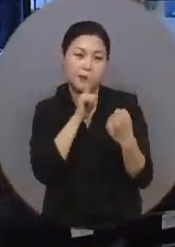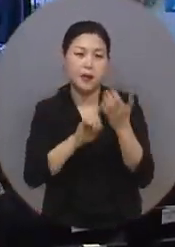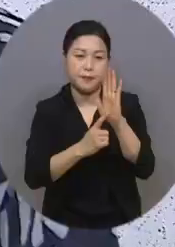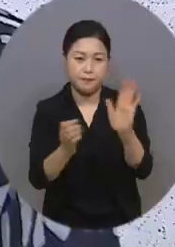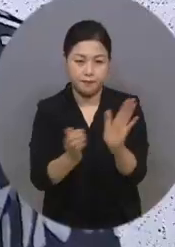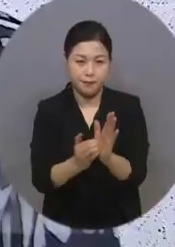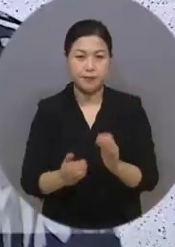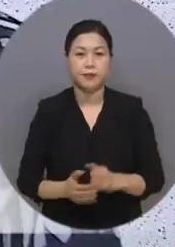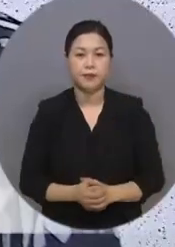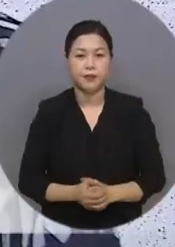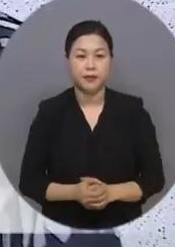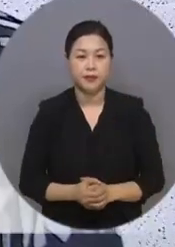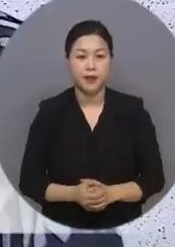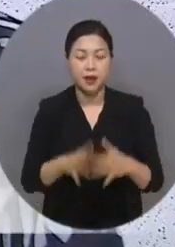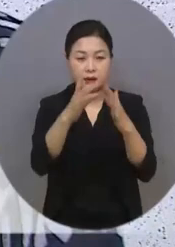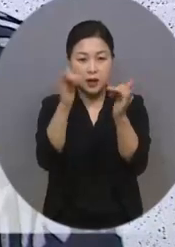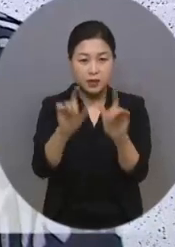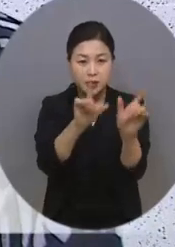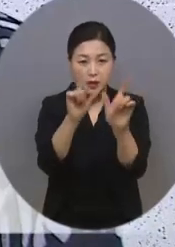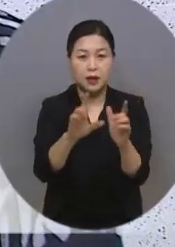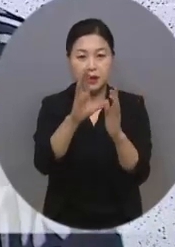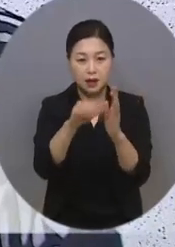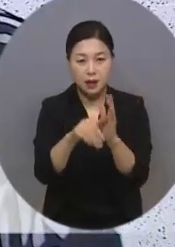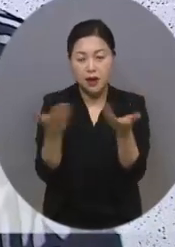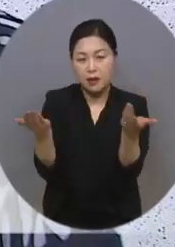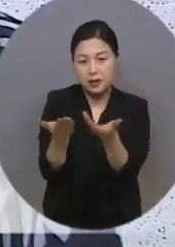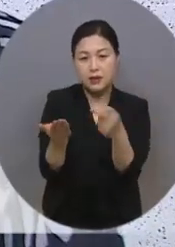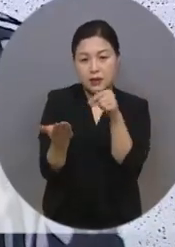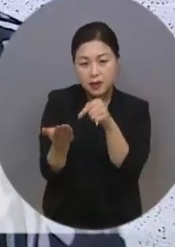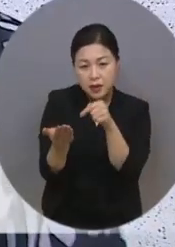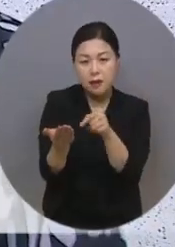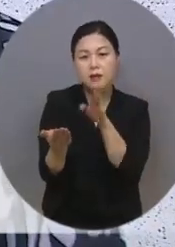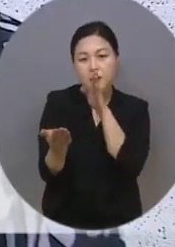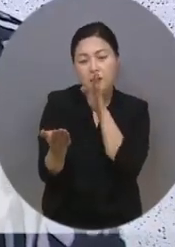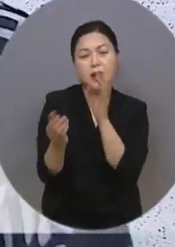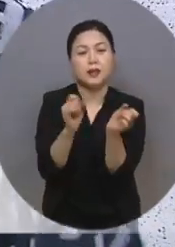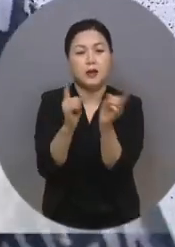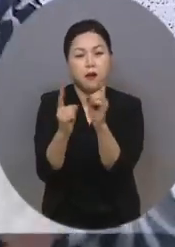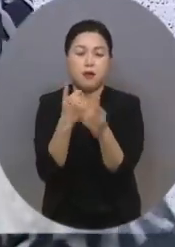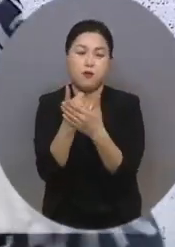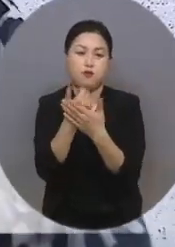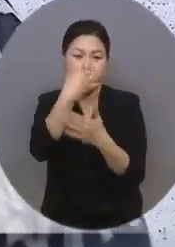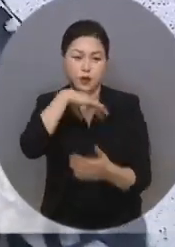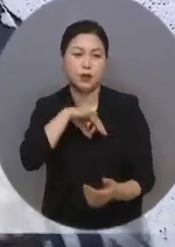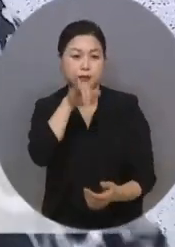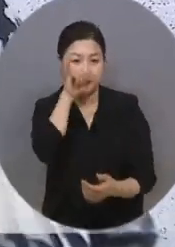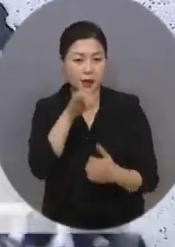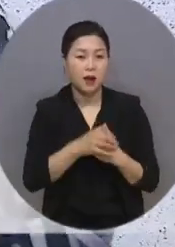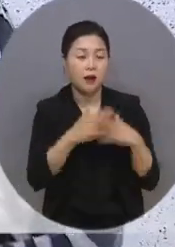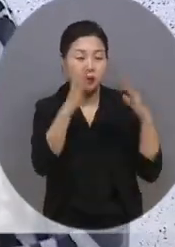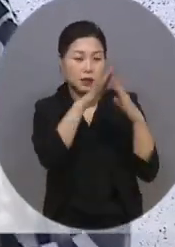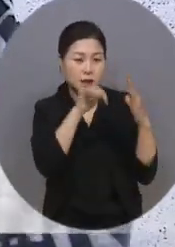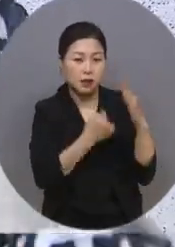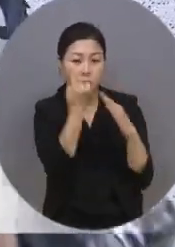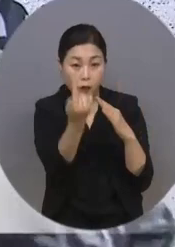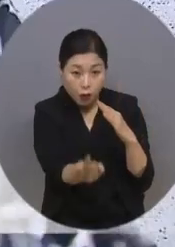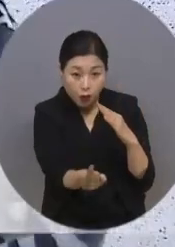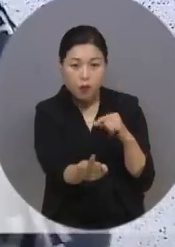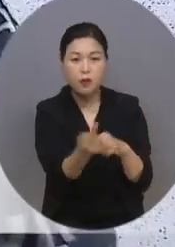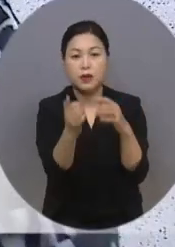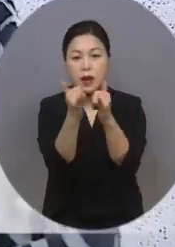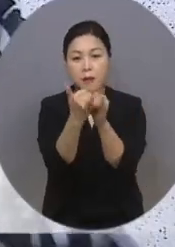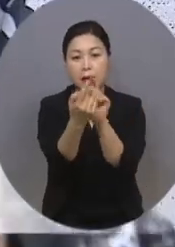전했습니다. 사람이 살아가는 데 있어서 직업만큼 재활이 되는 것이 없거든요. 집에서 나오고